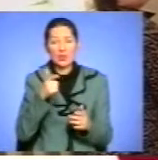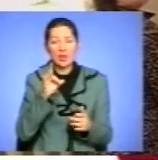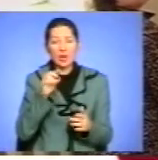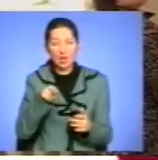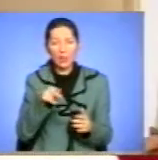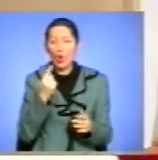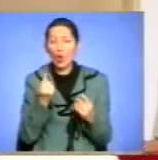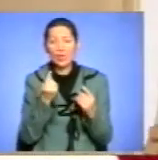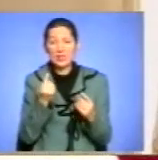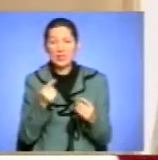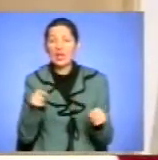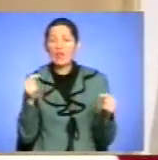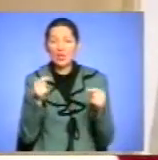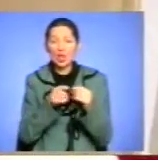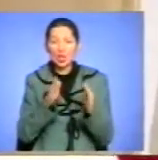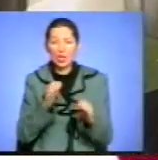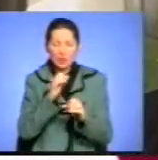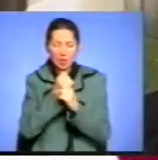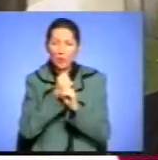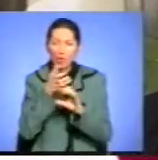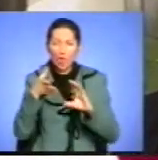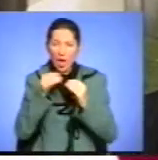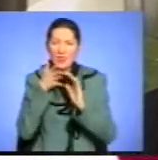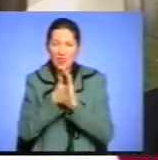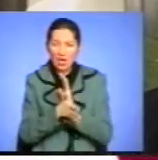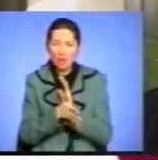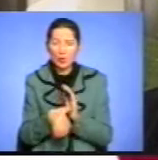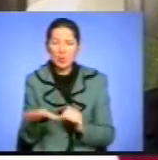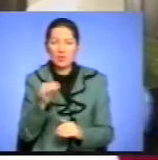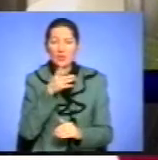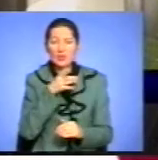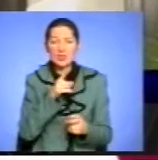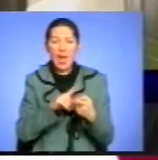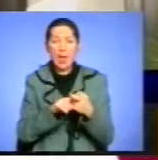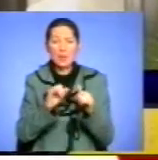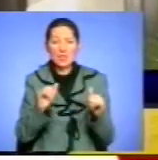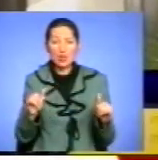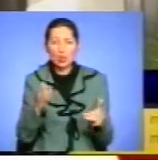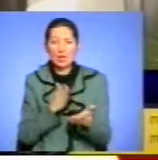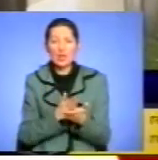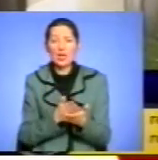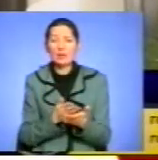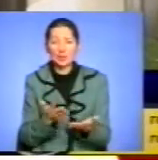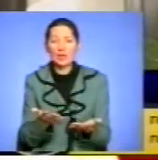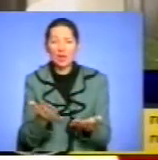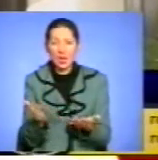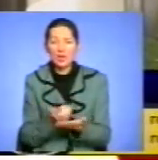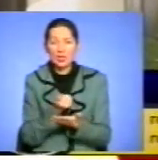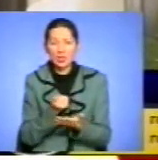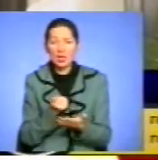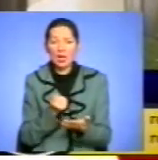визначають лише після лабораторного аналізу. За весь епідсезон є виділення ГРВІ, це